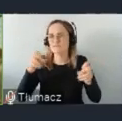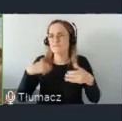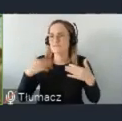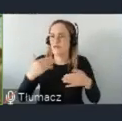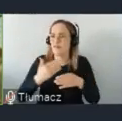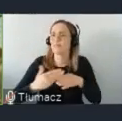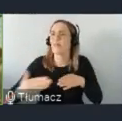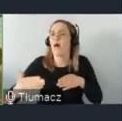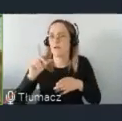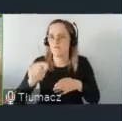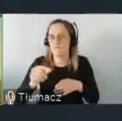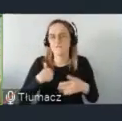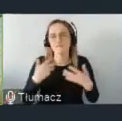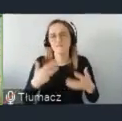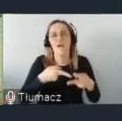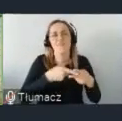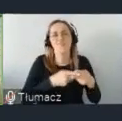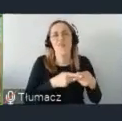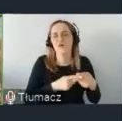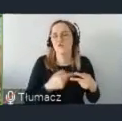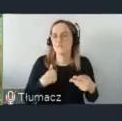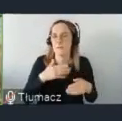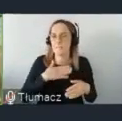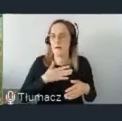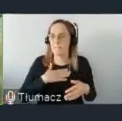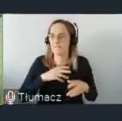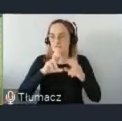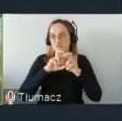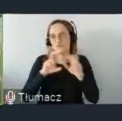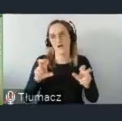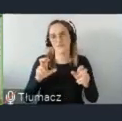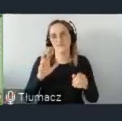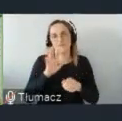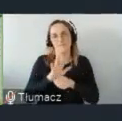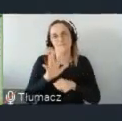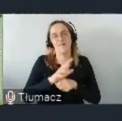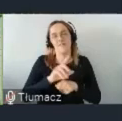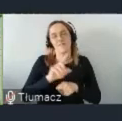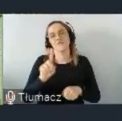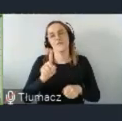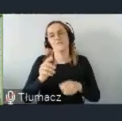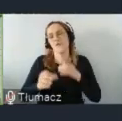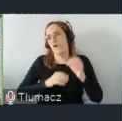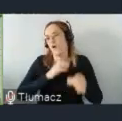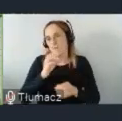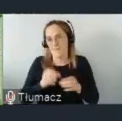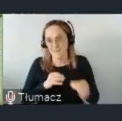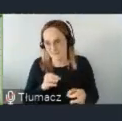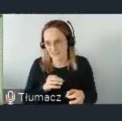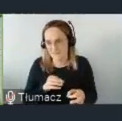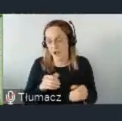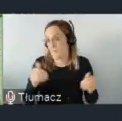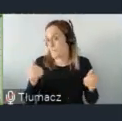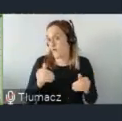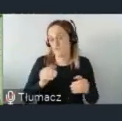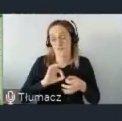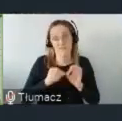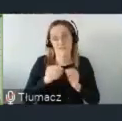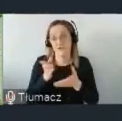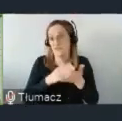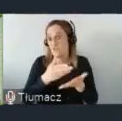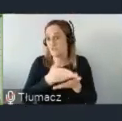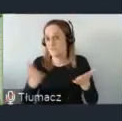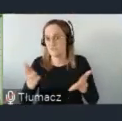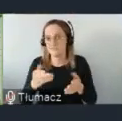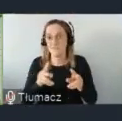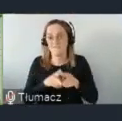dalej, bo kuszą mnie te narzędzia, a mam dosyć komfortowy czas, czyli 15 minut, żeby wam o nich powiedzieć, a może nawet część z was zainstaluje